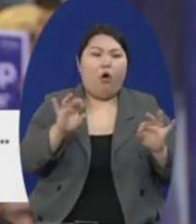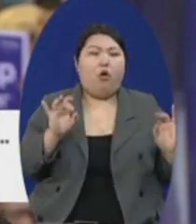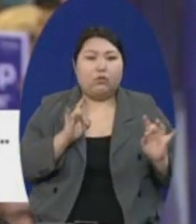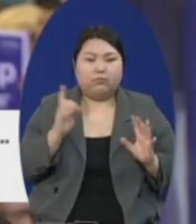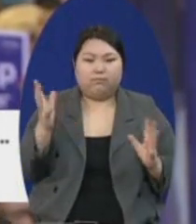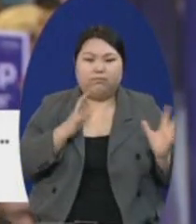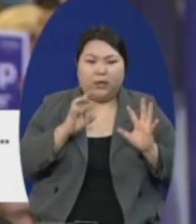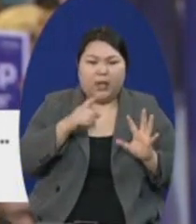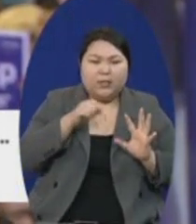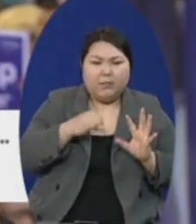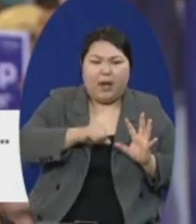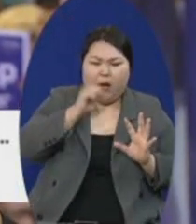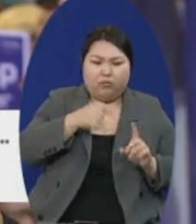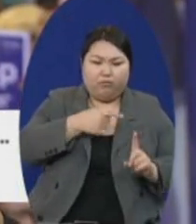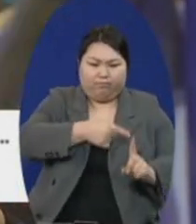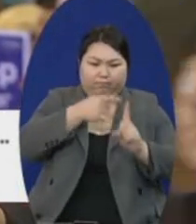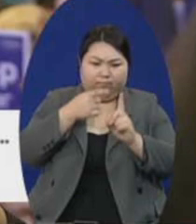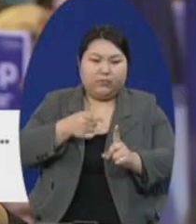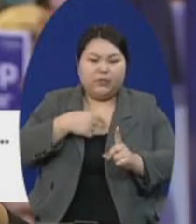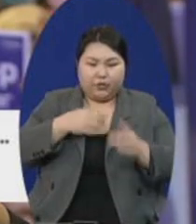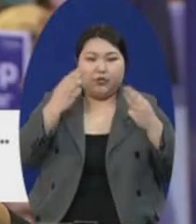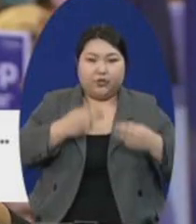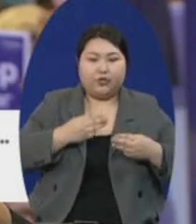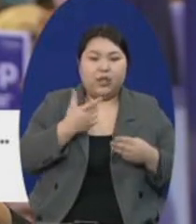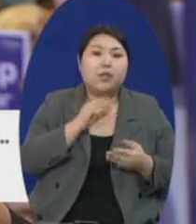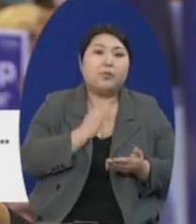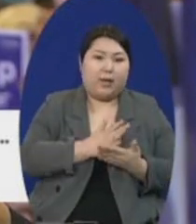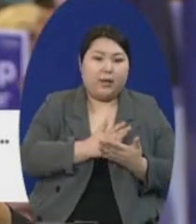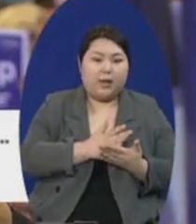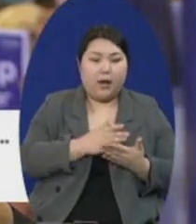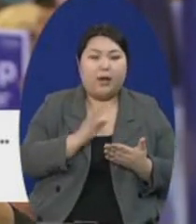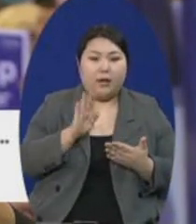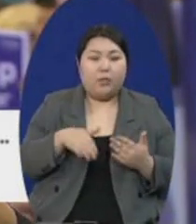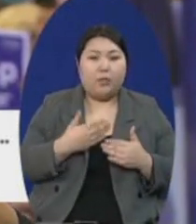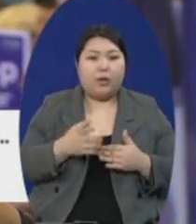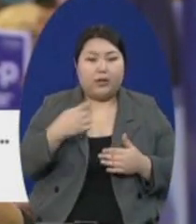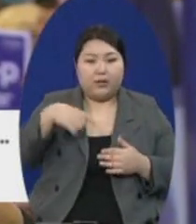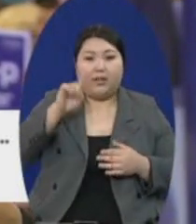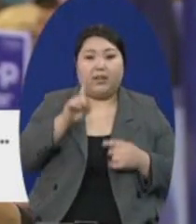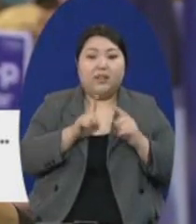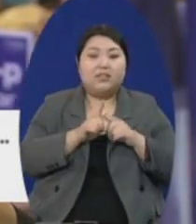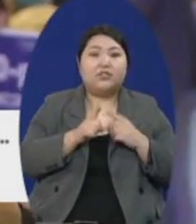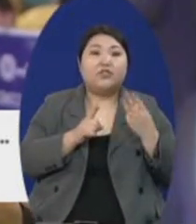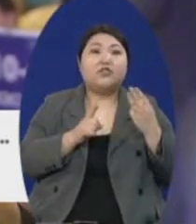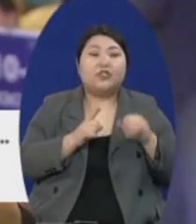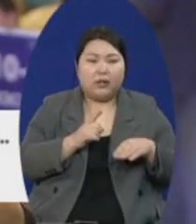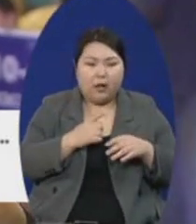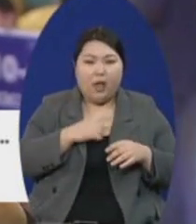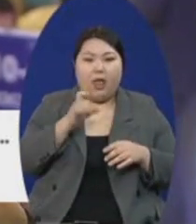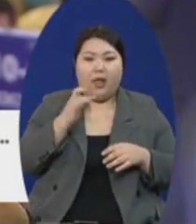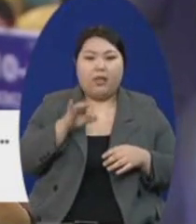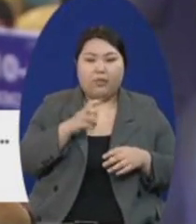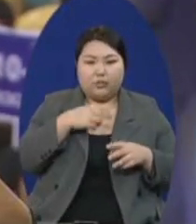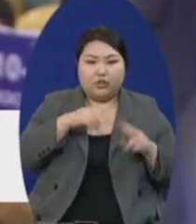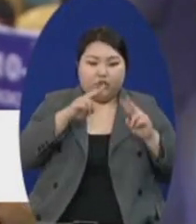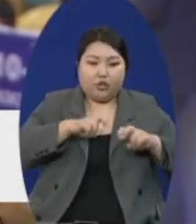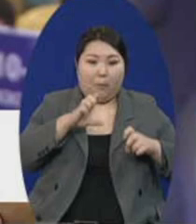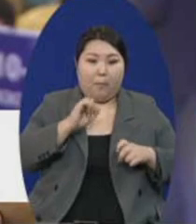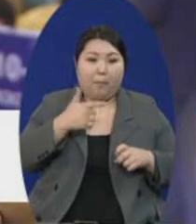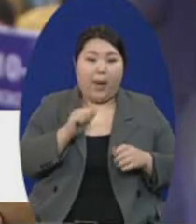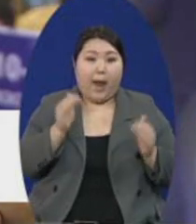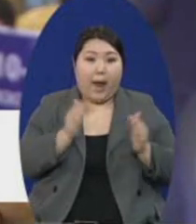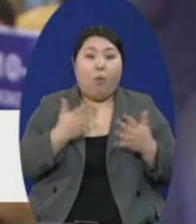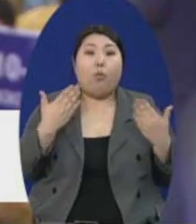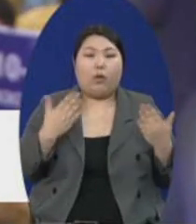Яг ийм асуудал шийдэх гэдэг. Тэгэхээр бол нэгдүгээр шатны дуу шатны эрдэмтдийн багцлаар ард